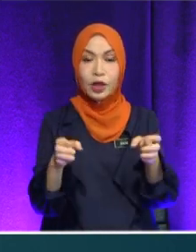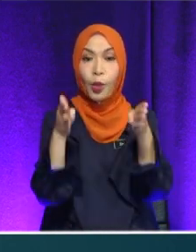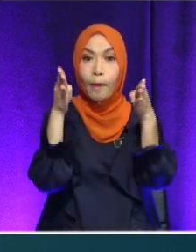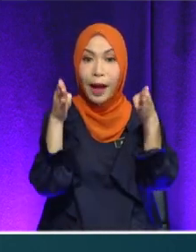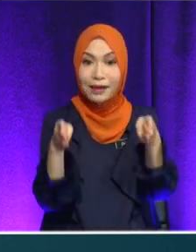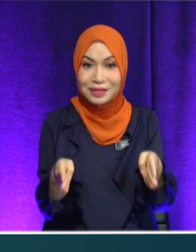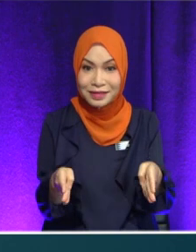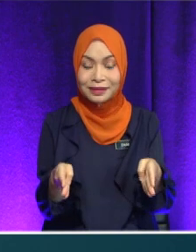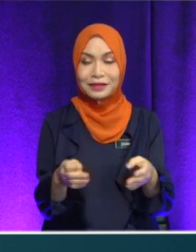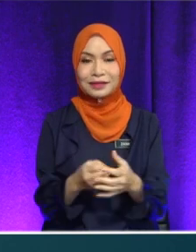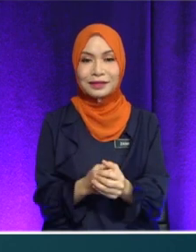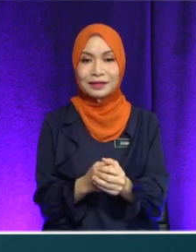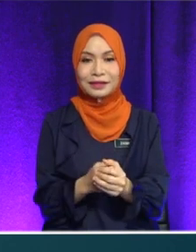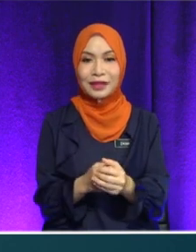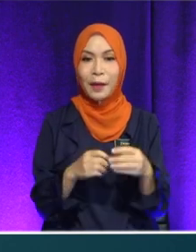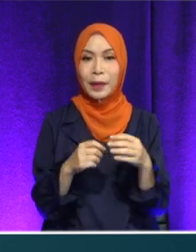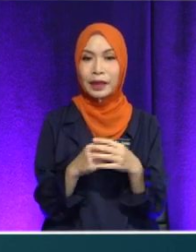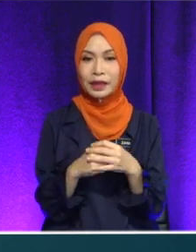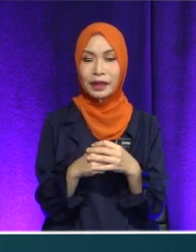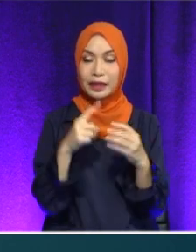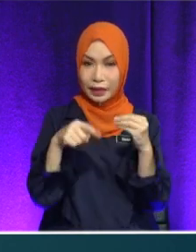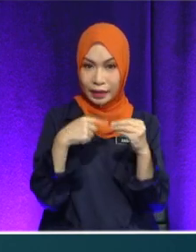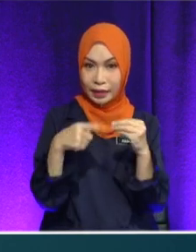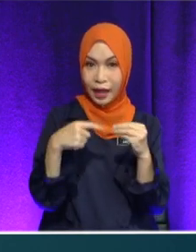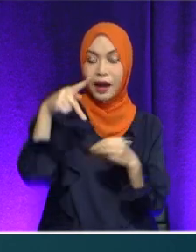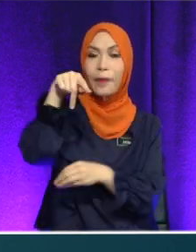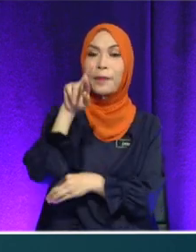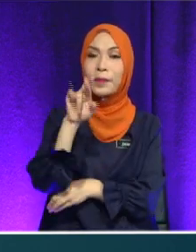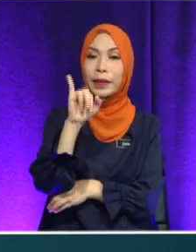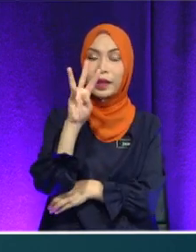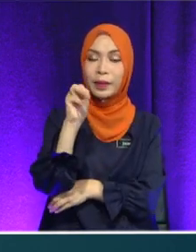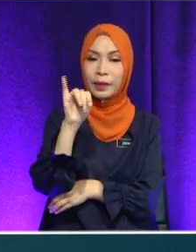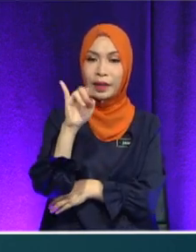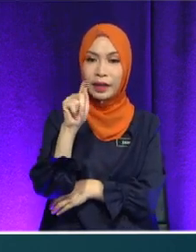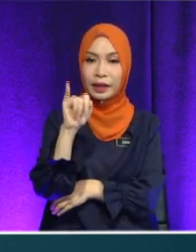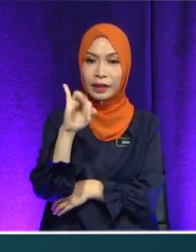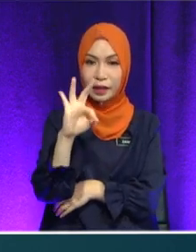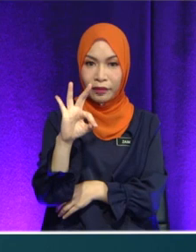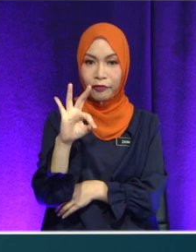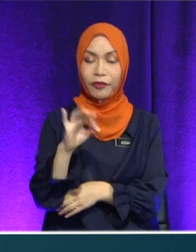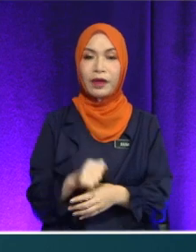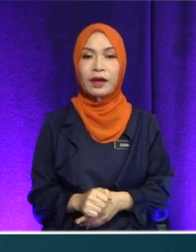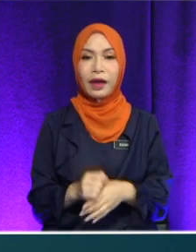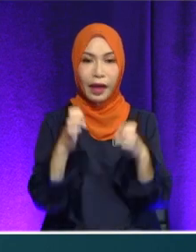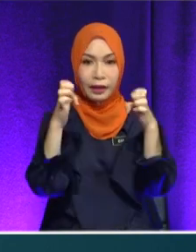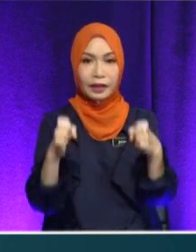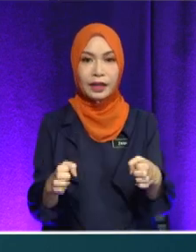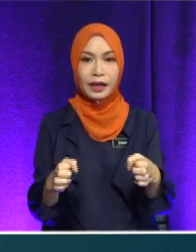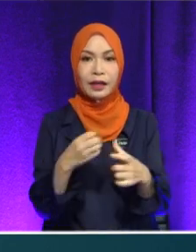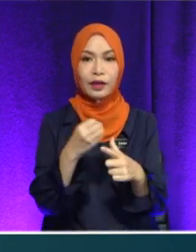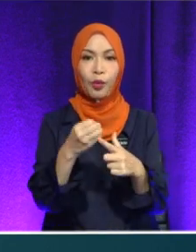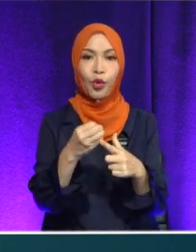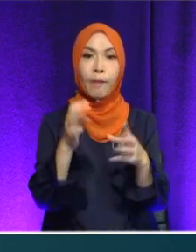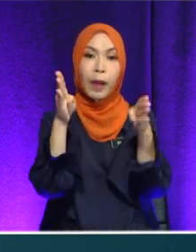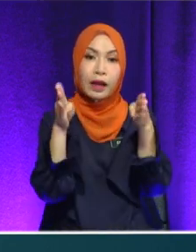itu adalah berkaitan dengan primitif setan ini lebih berkaitan dengan etnik Maksudnya di situ oke beberapa bahwa warna